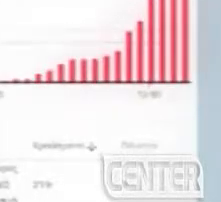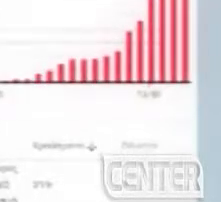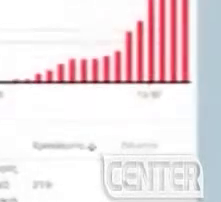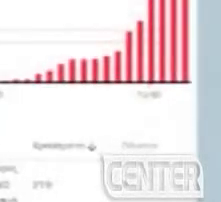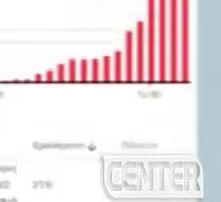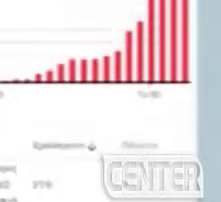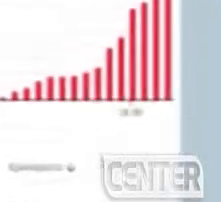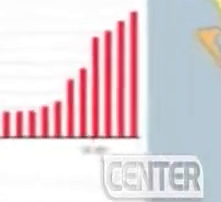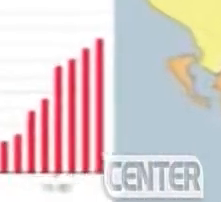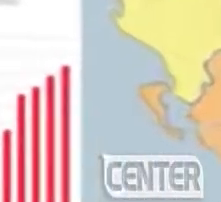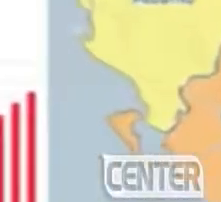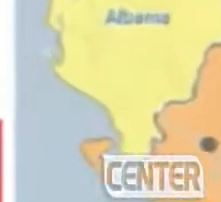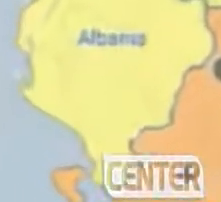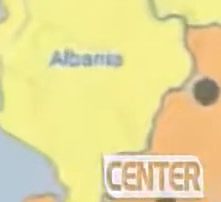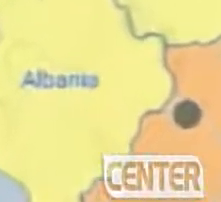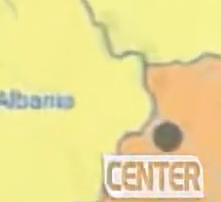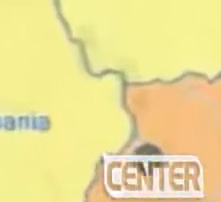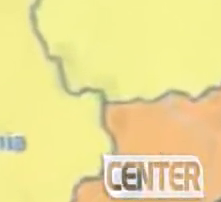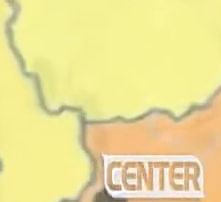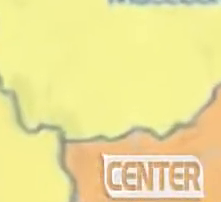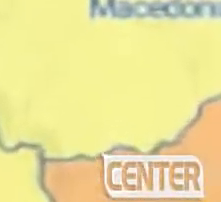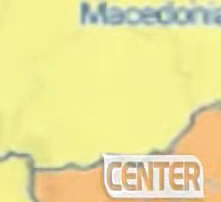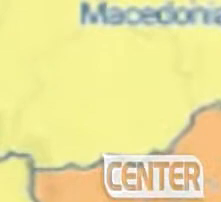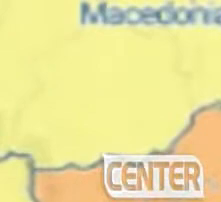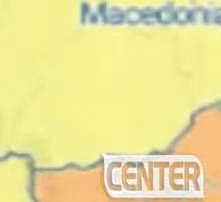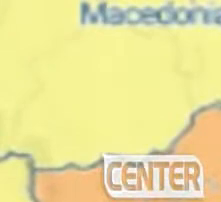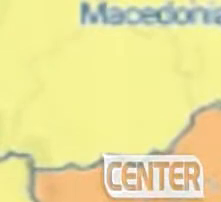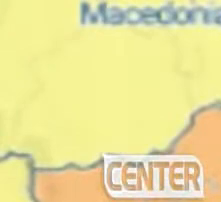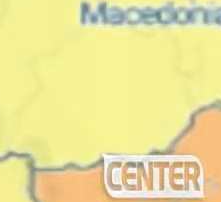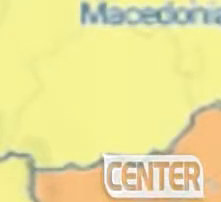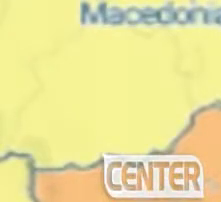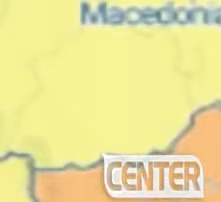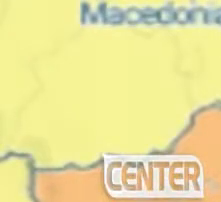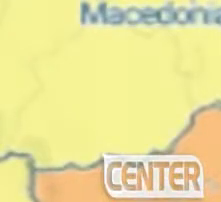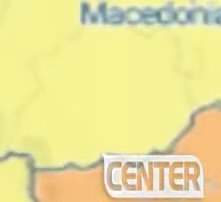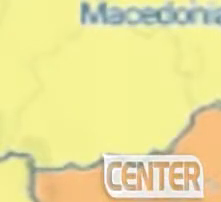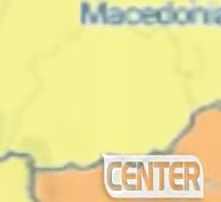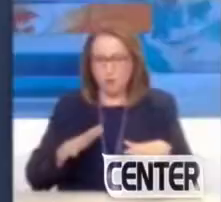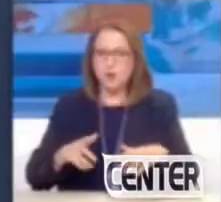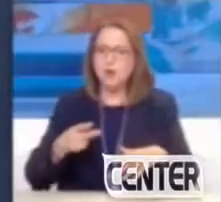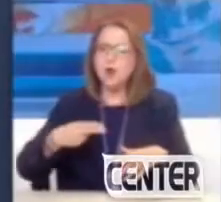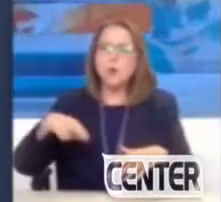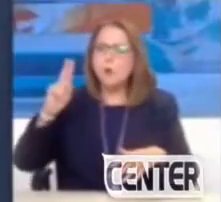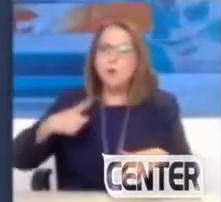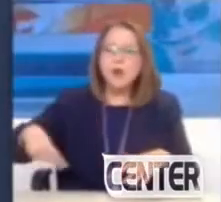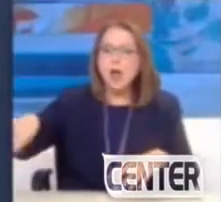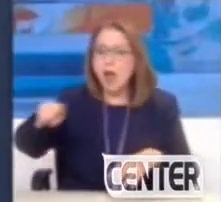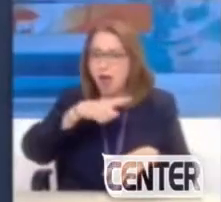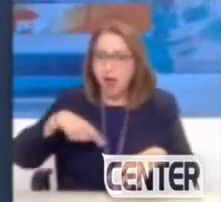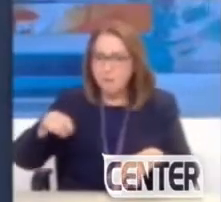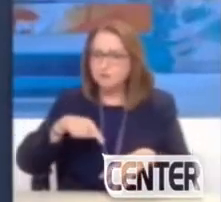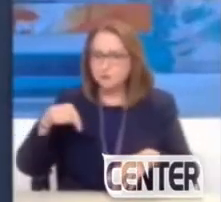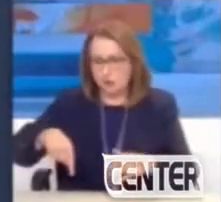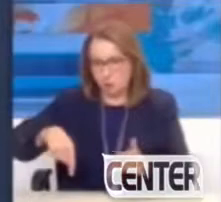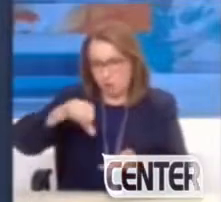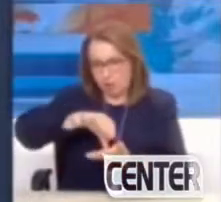Ο μέσος όρος ηλικίας των διασωληνωμένων είναι κοντά στα 70 έτη. Τα περισσότερα επιβεβαιωμένα κρούσματα εξακολουθούν να είναι στην